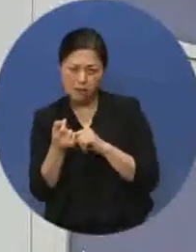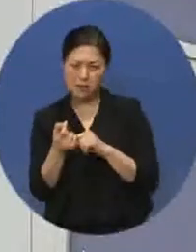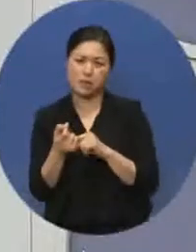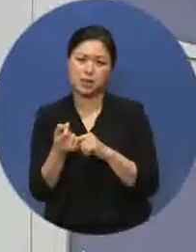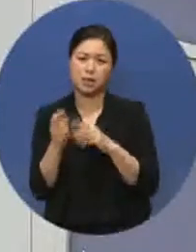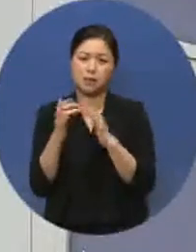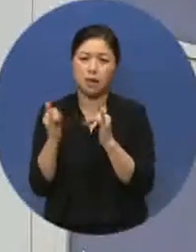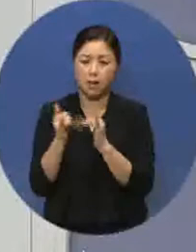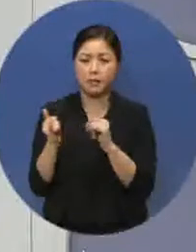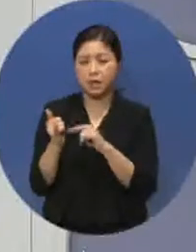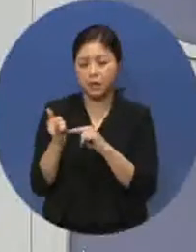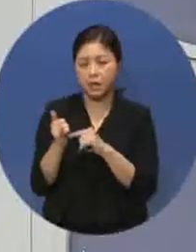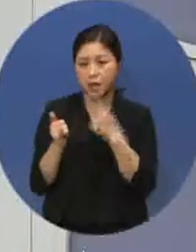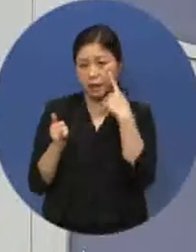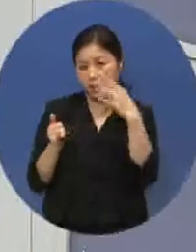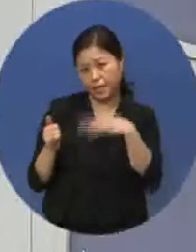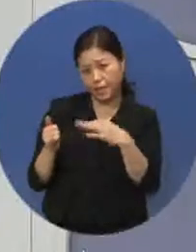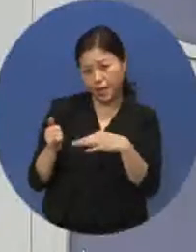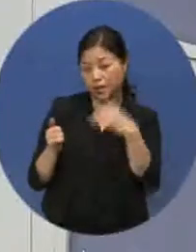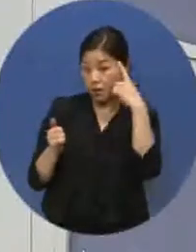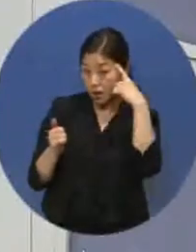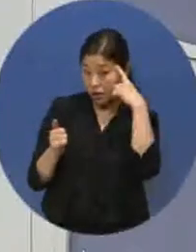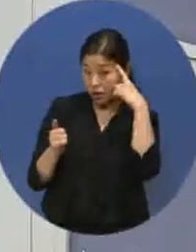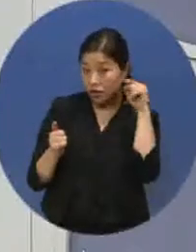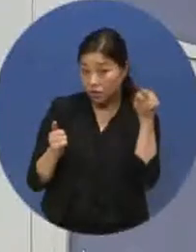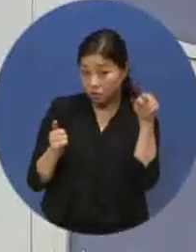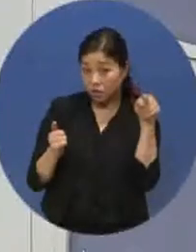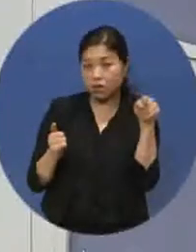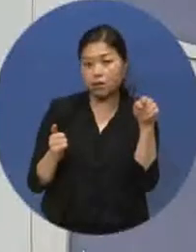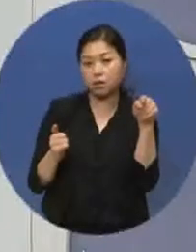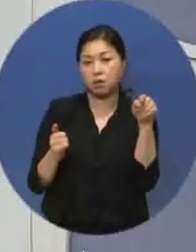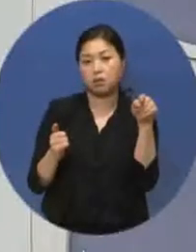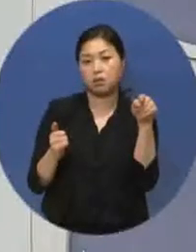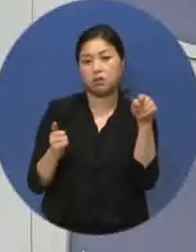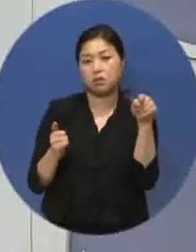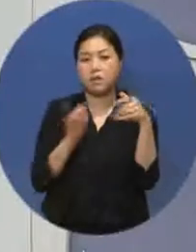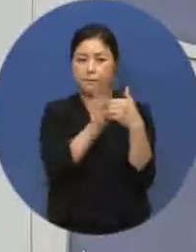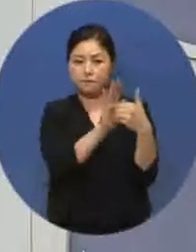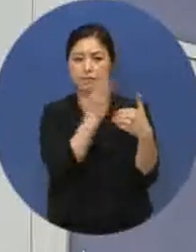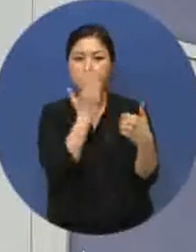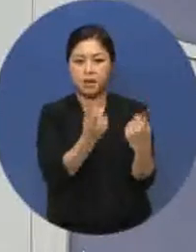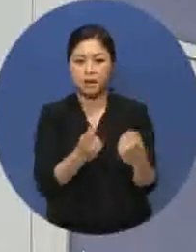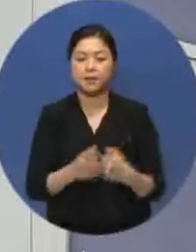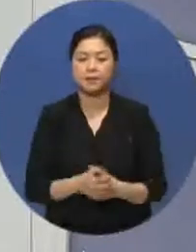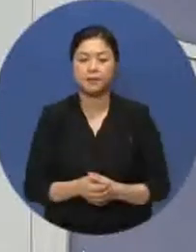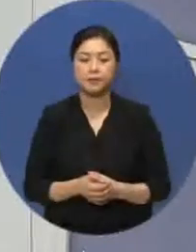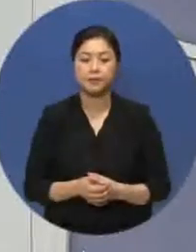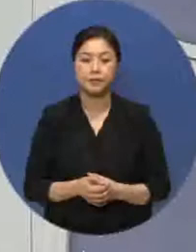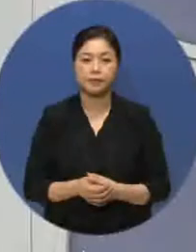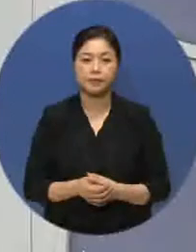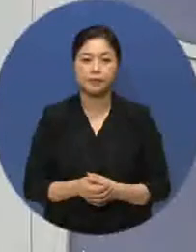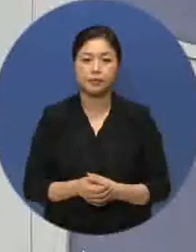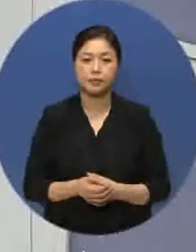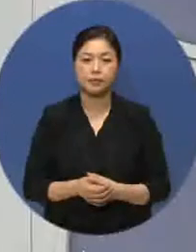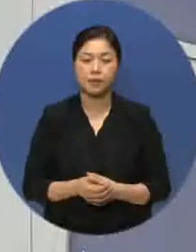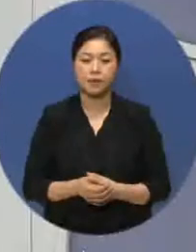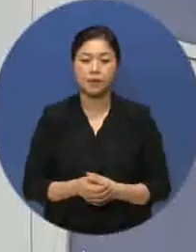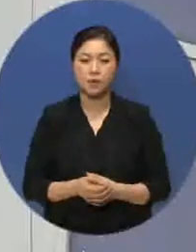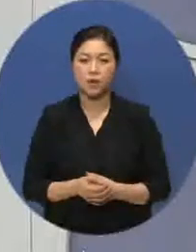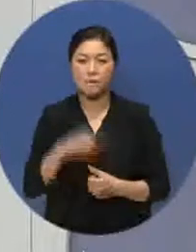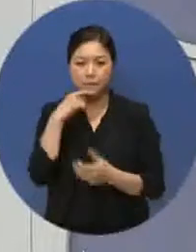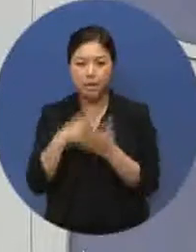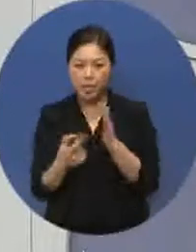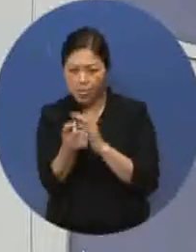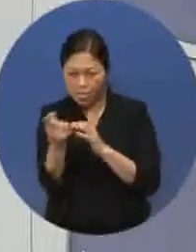소액 피해자들에 대해서 경시하는 것을 좀 경계할 수 있는 그런 계기가 된다고 생각합니다. 소액